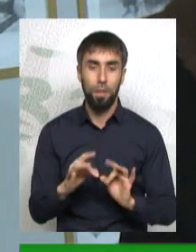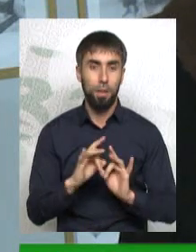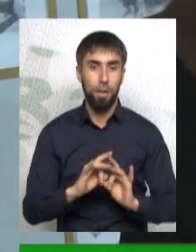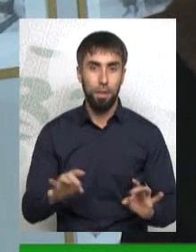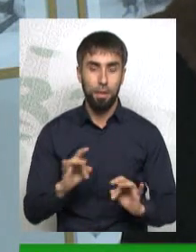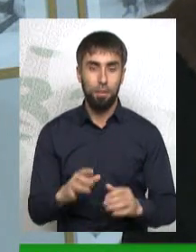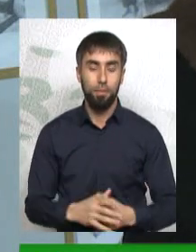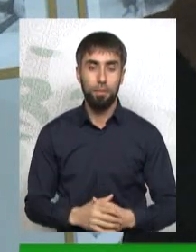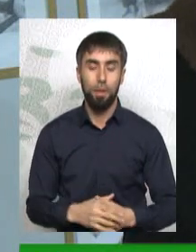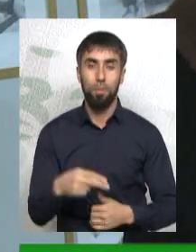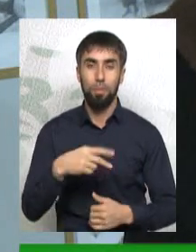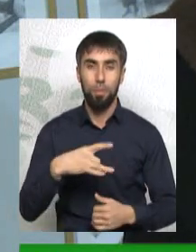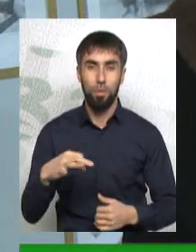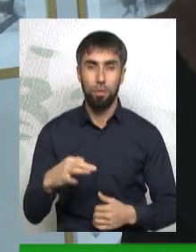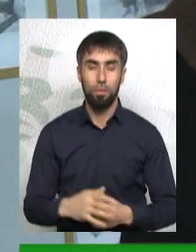рассказывал